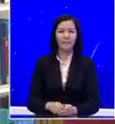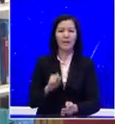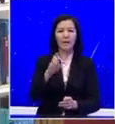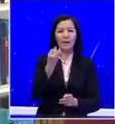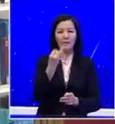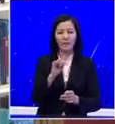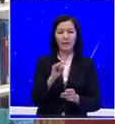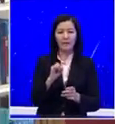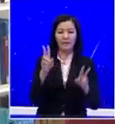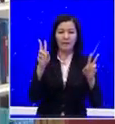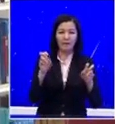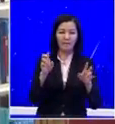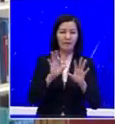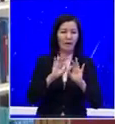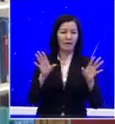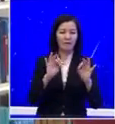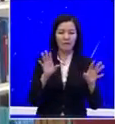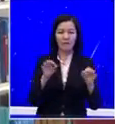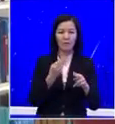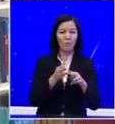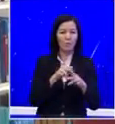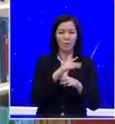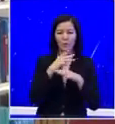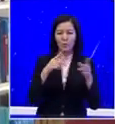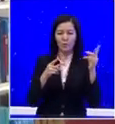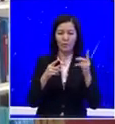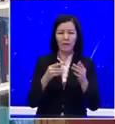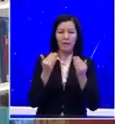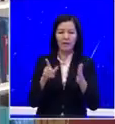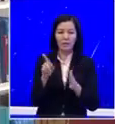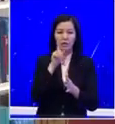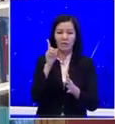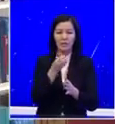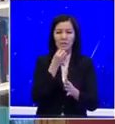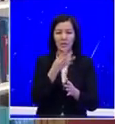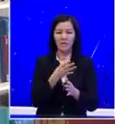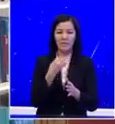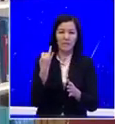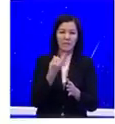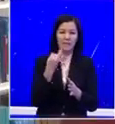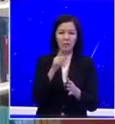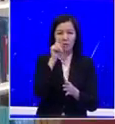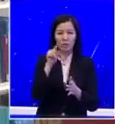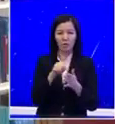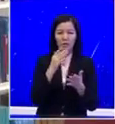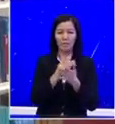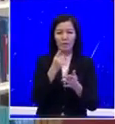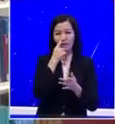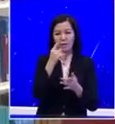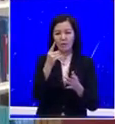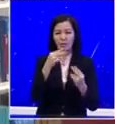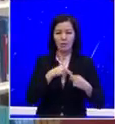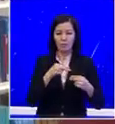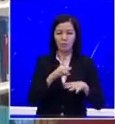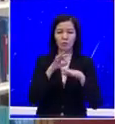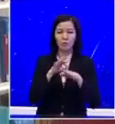мұра өте көп. Сол туралы мұны біздің жастар да қазір өте жақсы қызықты сұрақтарды қойып жатыр. Қашықтықтан жұмыс жасап